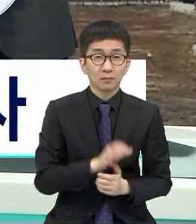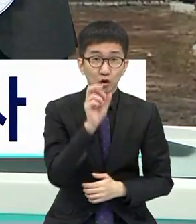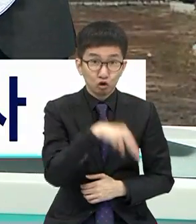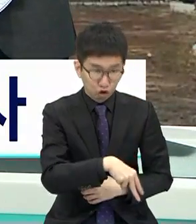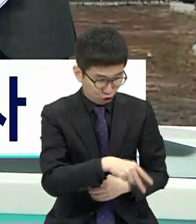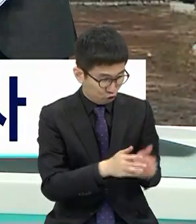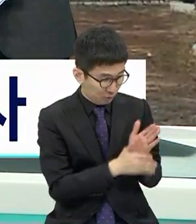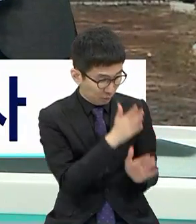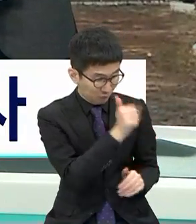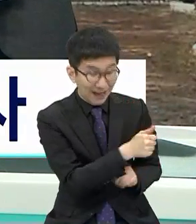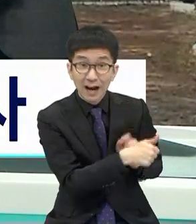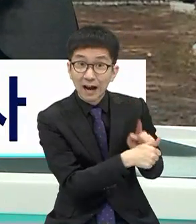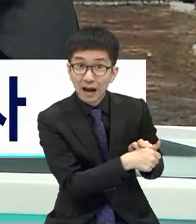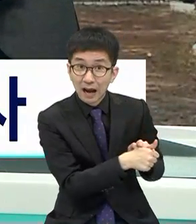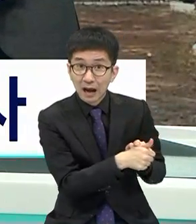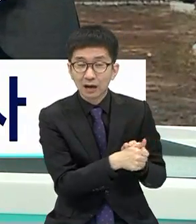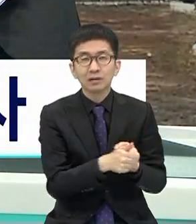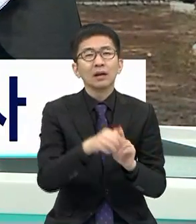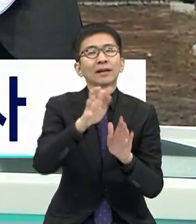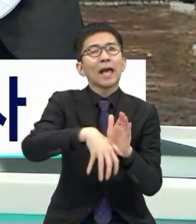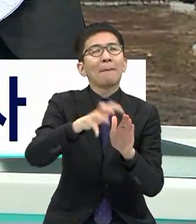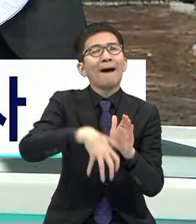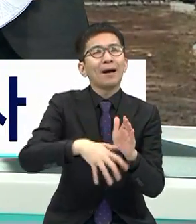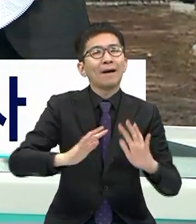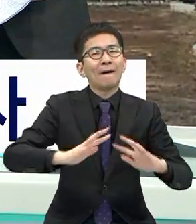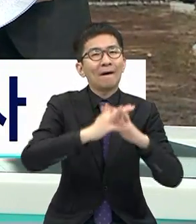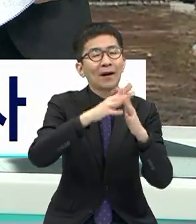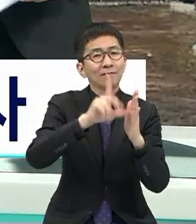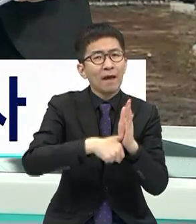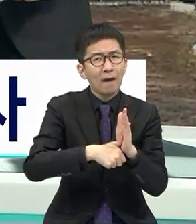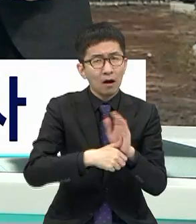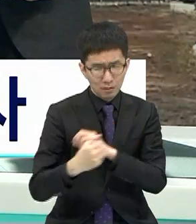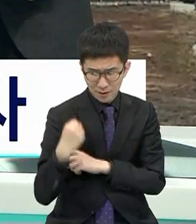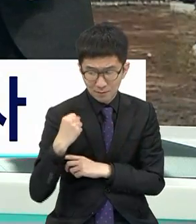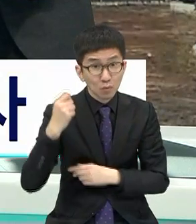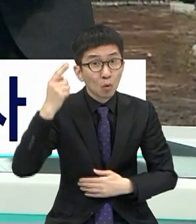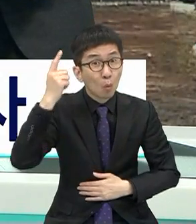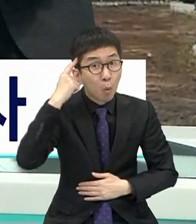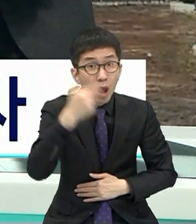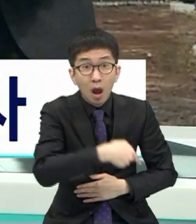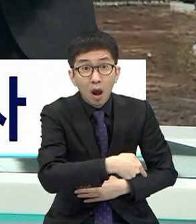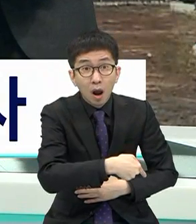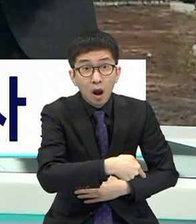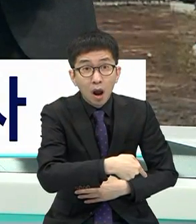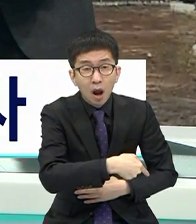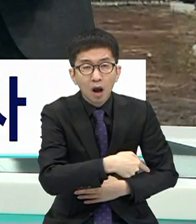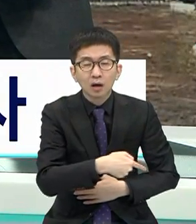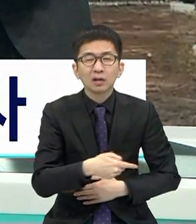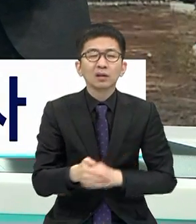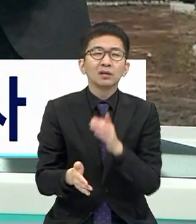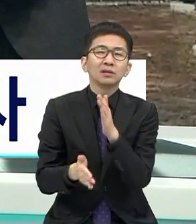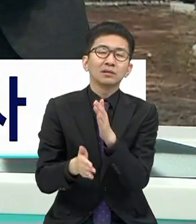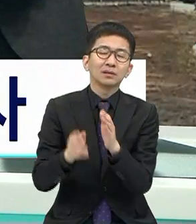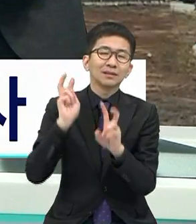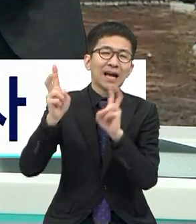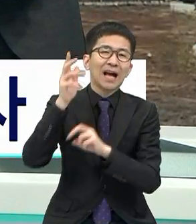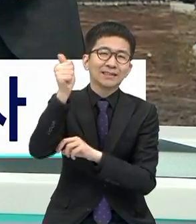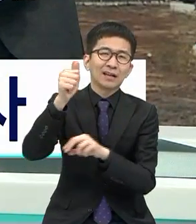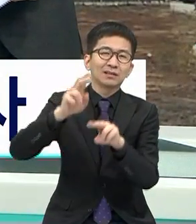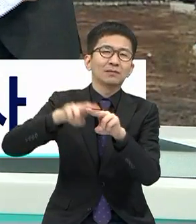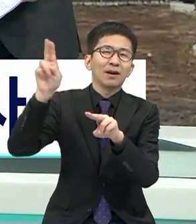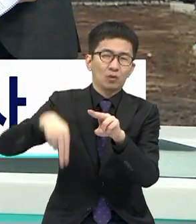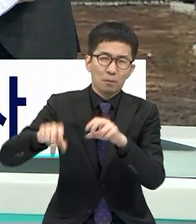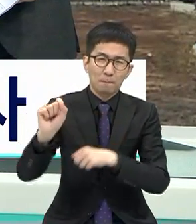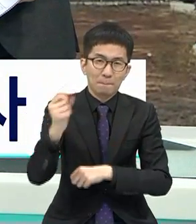유동규 전 본부장이 대장동 개발 사업에 막강한 영향력을 행사할 수 있었던 건 당시 사장이